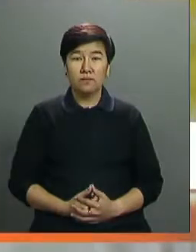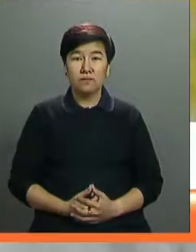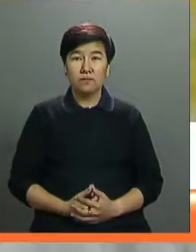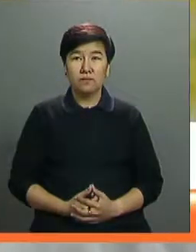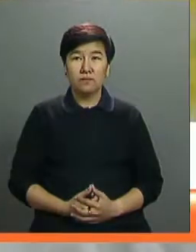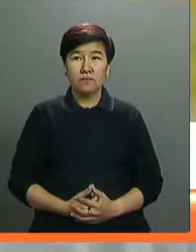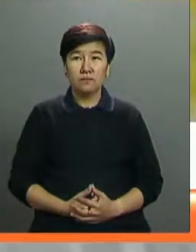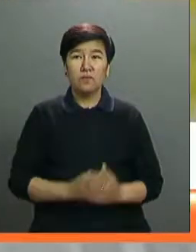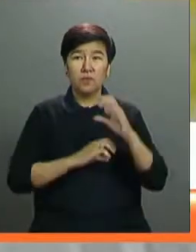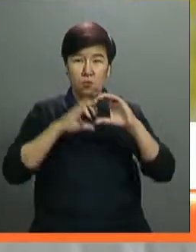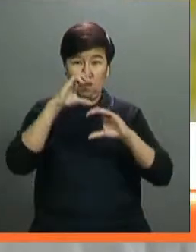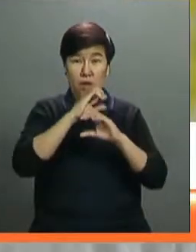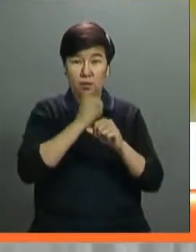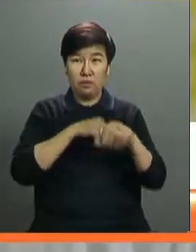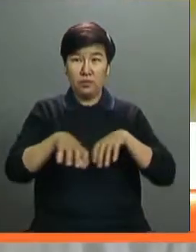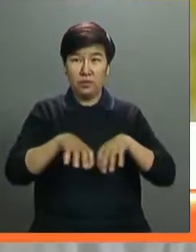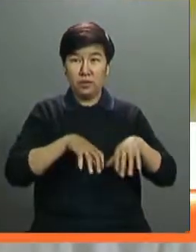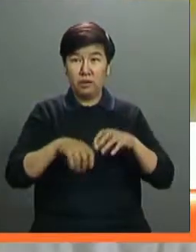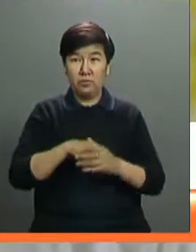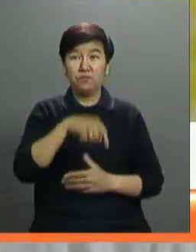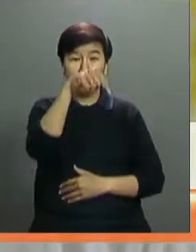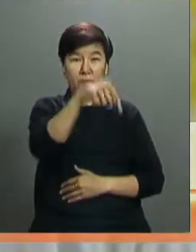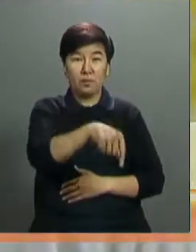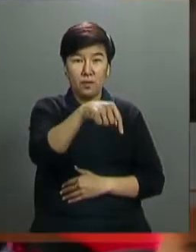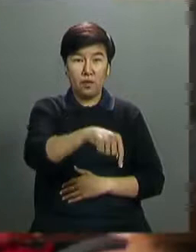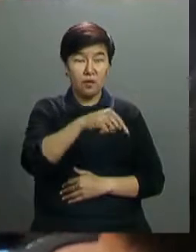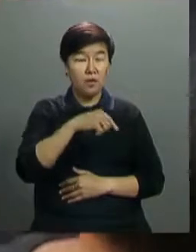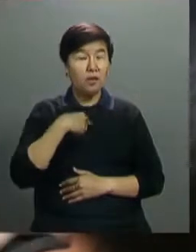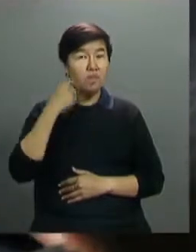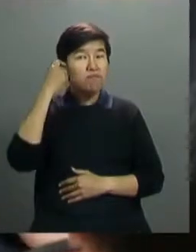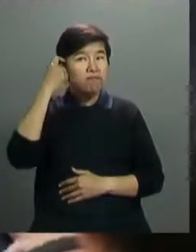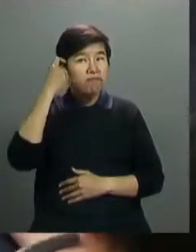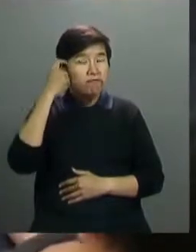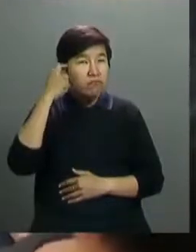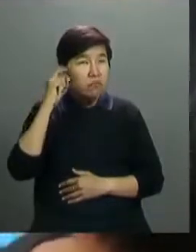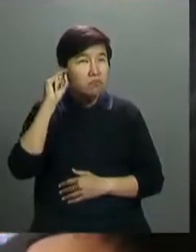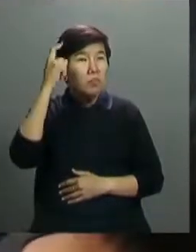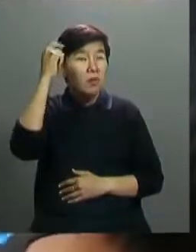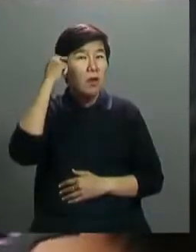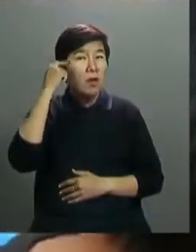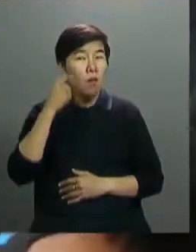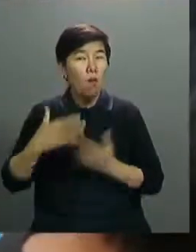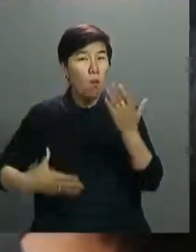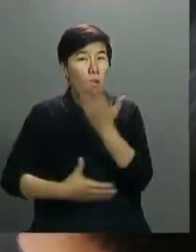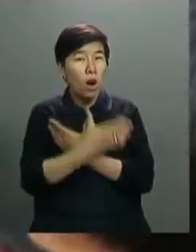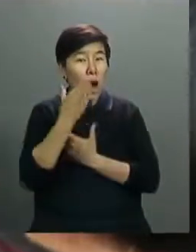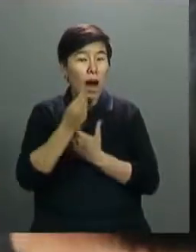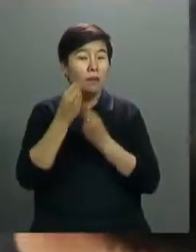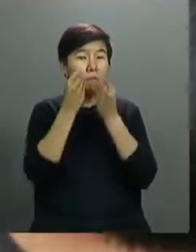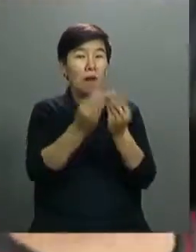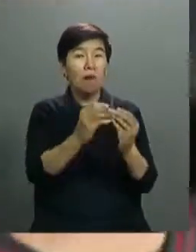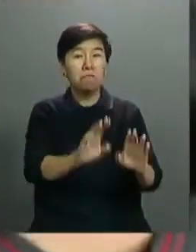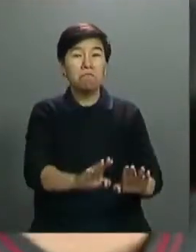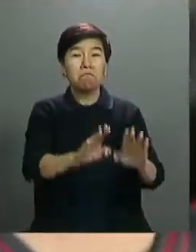เราทำโครงการชื่อโครงการพื้นที่สร้างสรรค์พื้นที่นี้ดีจังเป็นเรื่องของการเปิดพื้นที่สร้างสรรค์อยากให้มีพื้นที่ดีๆเกิดขึ้น